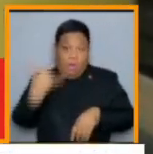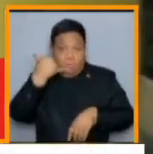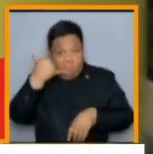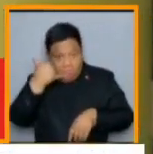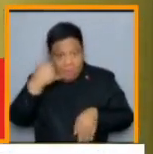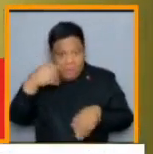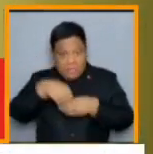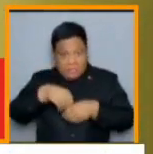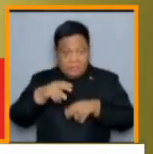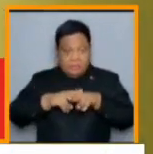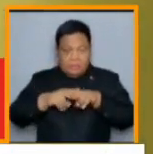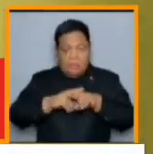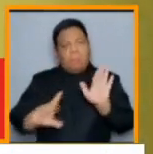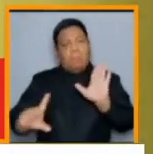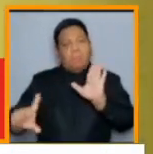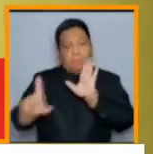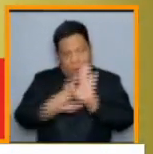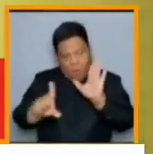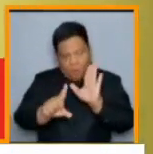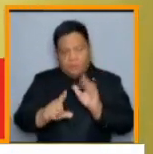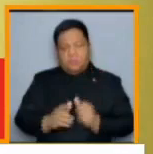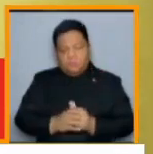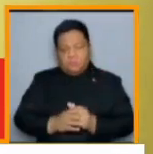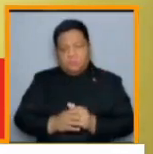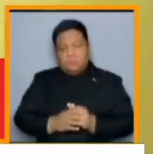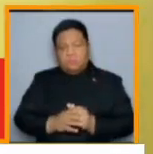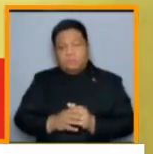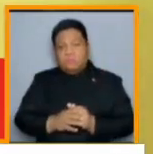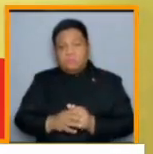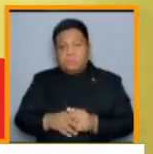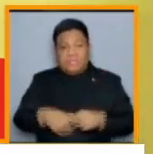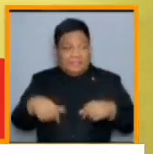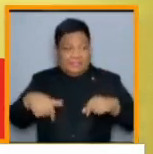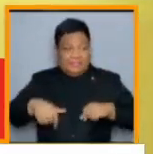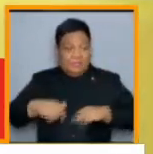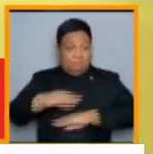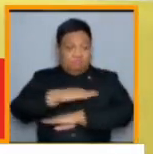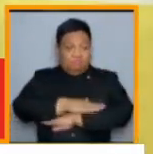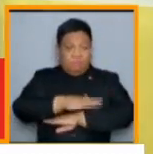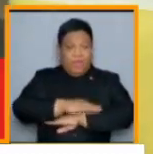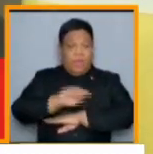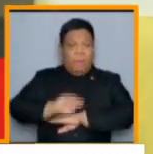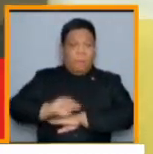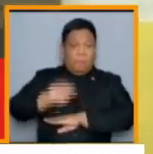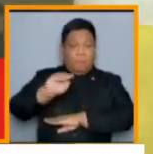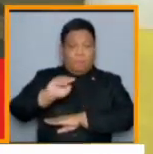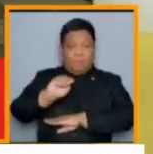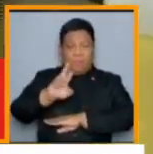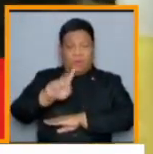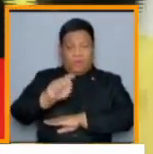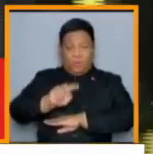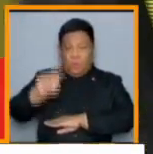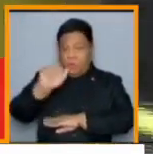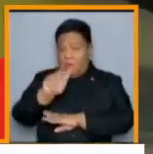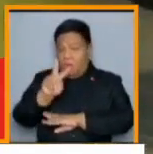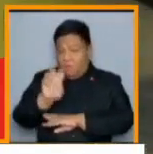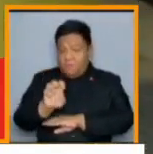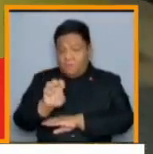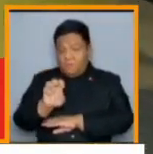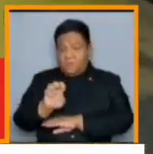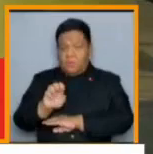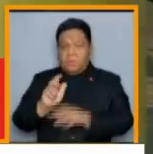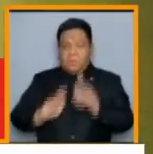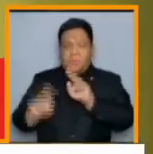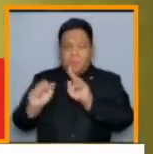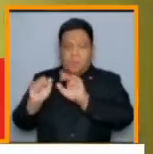habang nasa biyahe. Sa ngayon igan, itong platform ng MRT North Avenue Station, papasok pa lamang yung mga pasahero na nandoon sa